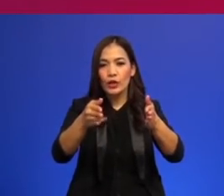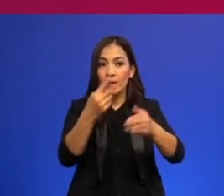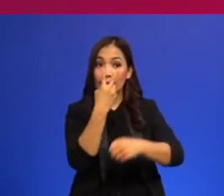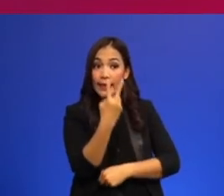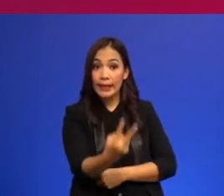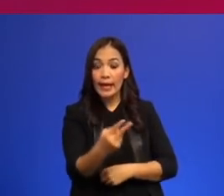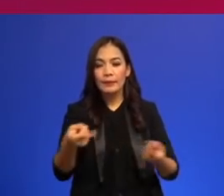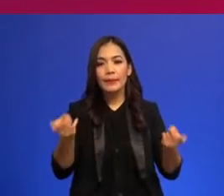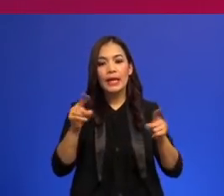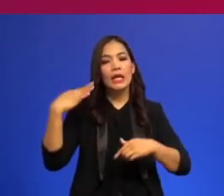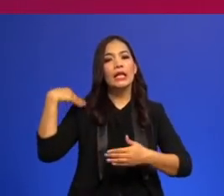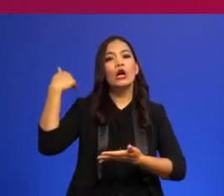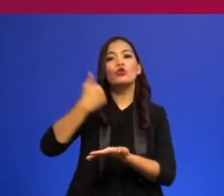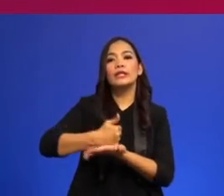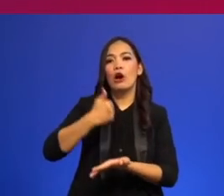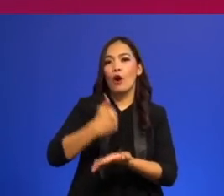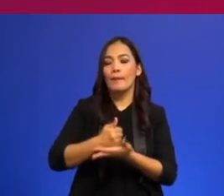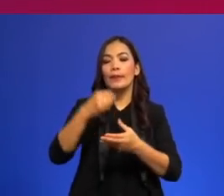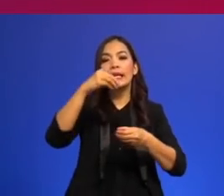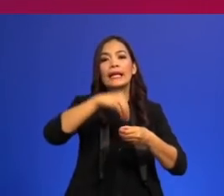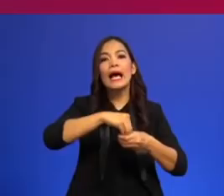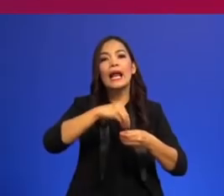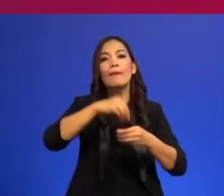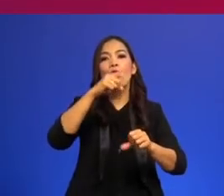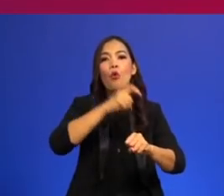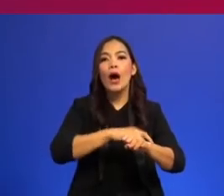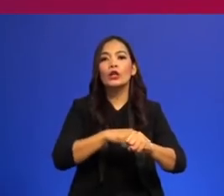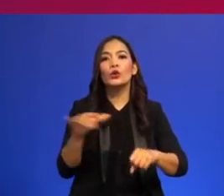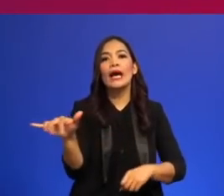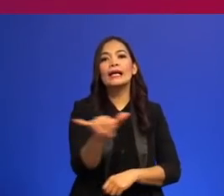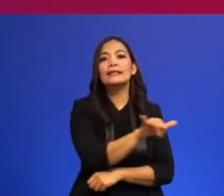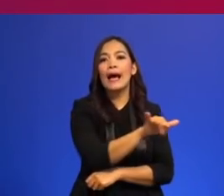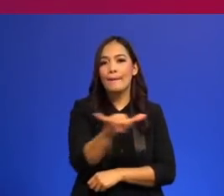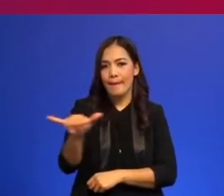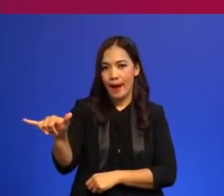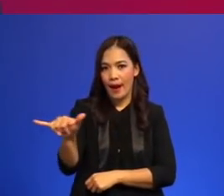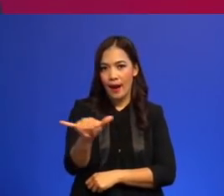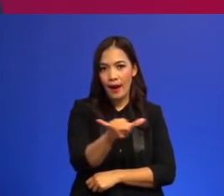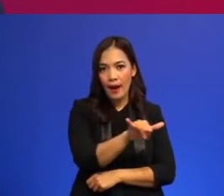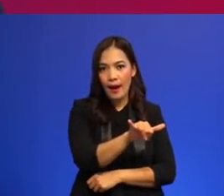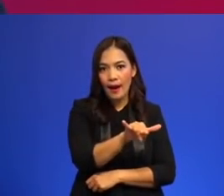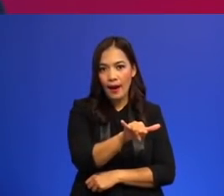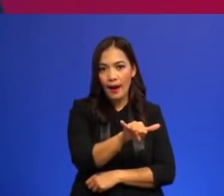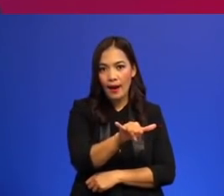dipandang sebagai tanggung jawabnya dalam waktu bersamaan.